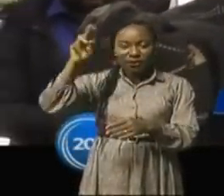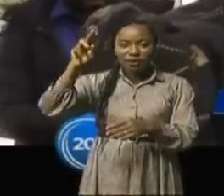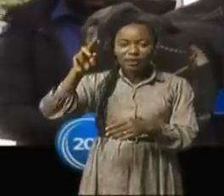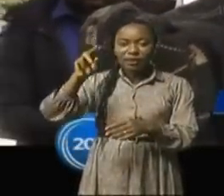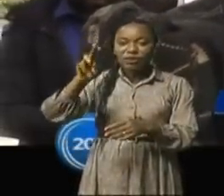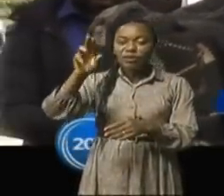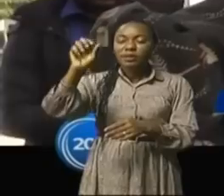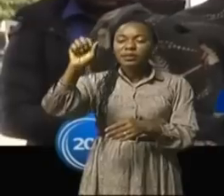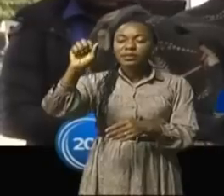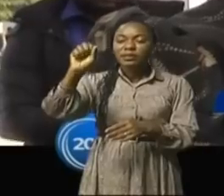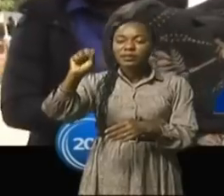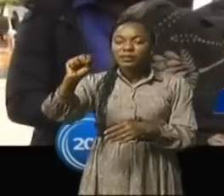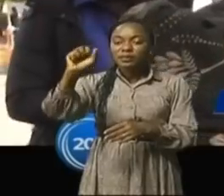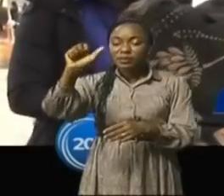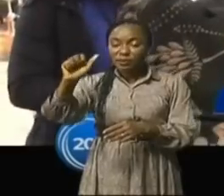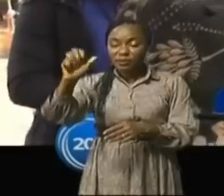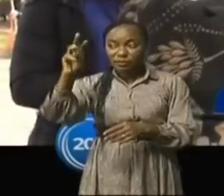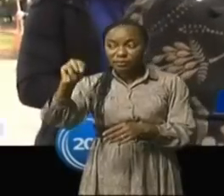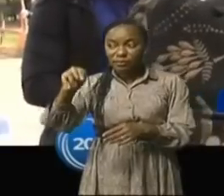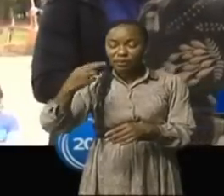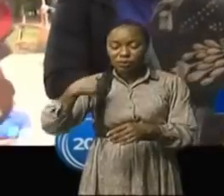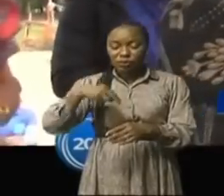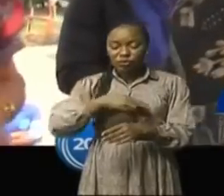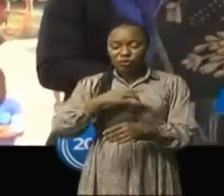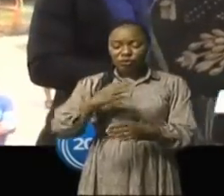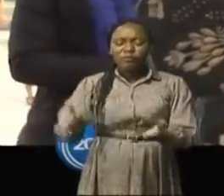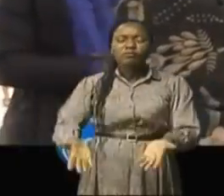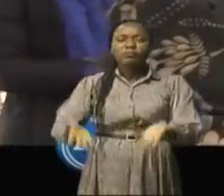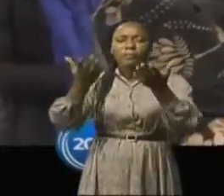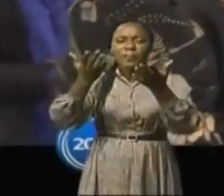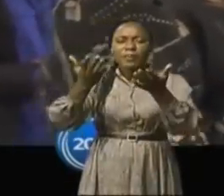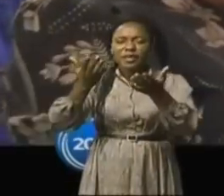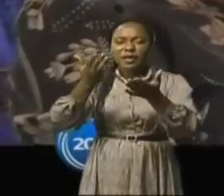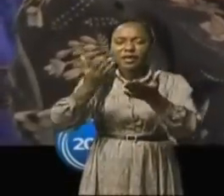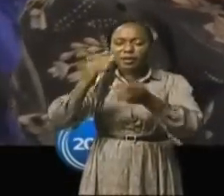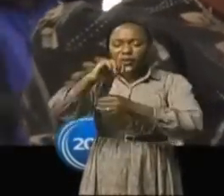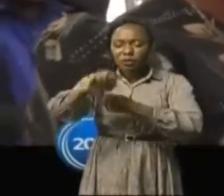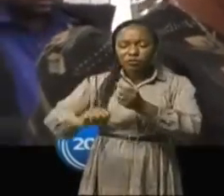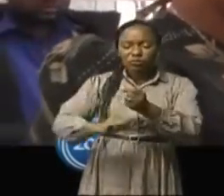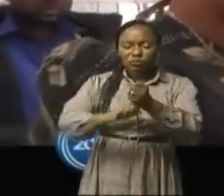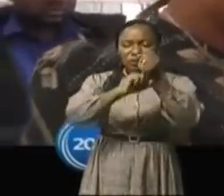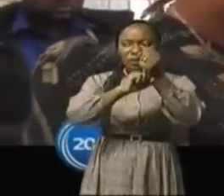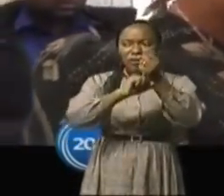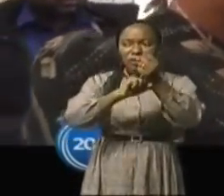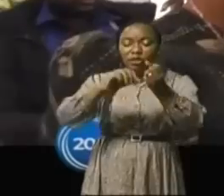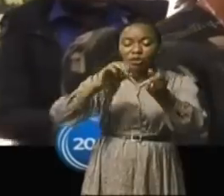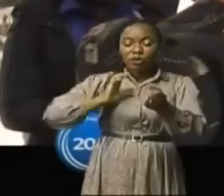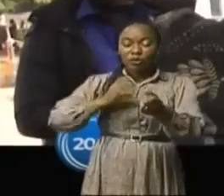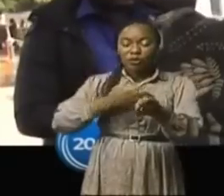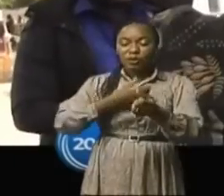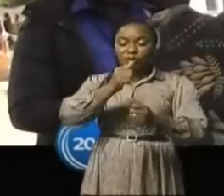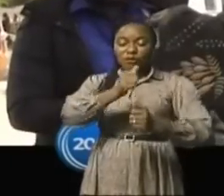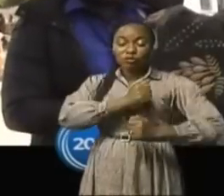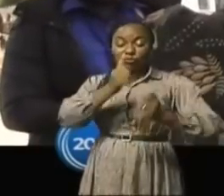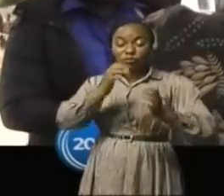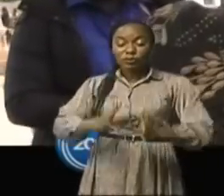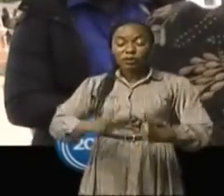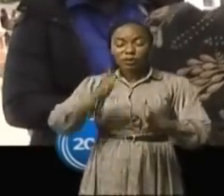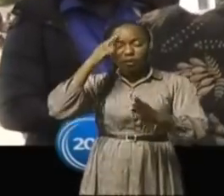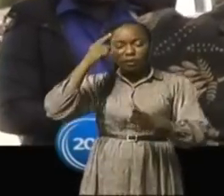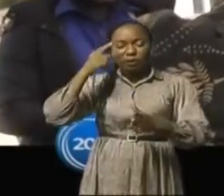arts et métiers de Kinshasa, nous sommes tous mobilisés derrière nos vaillants combattants de FRDC afin